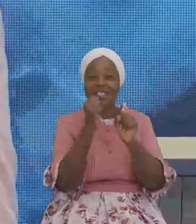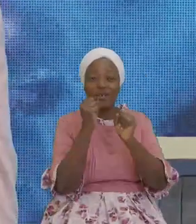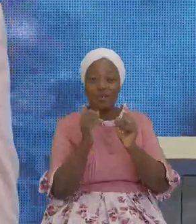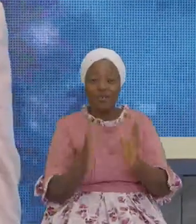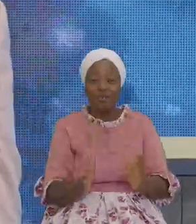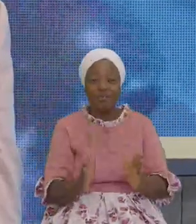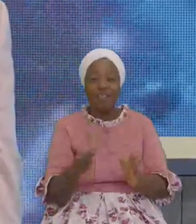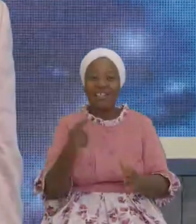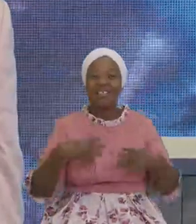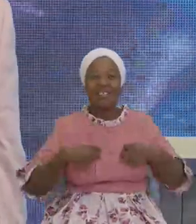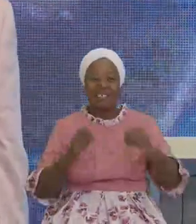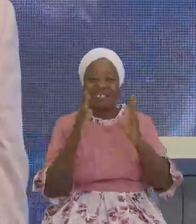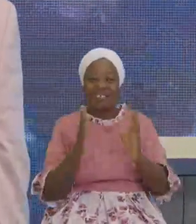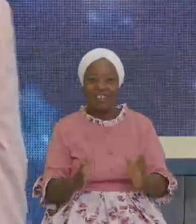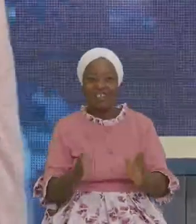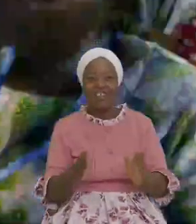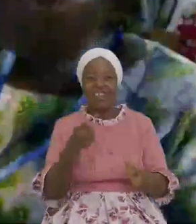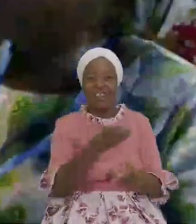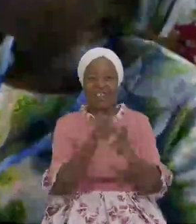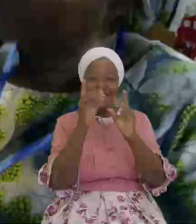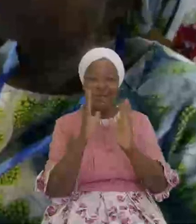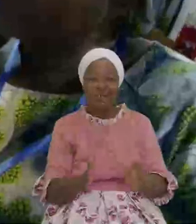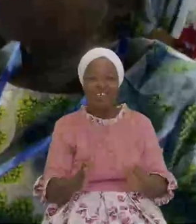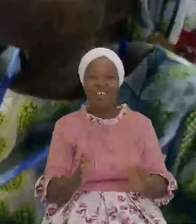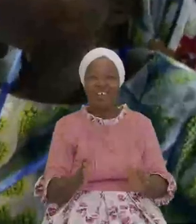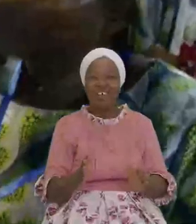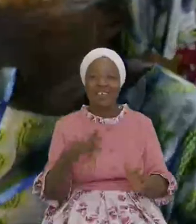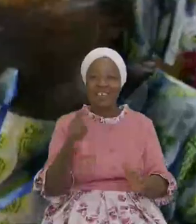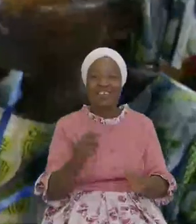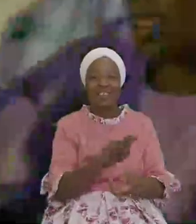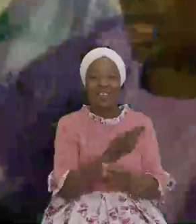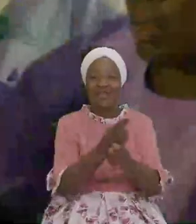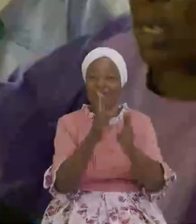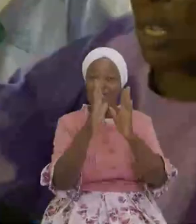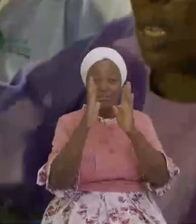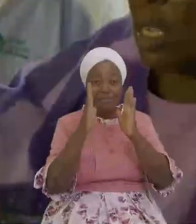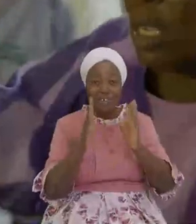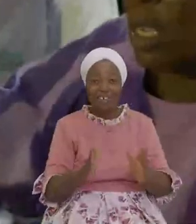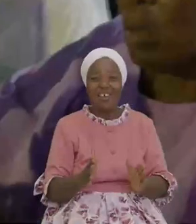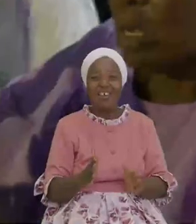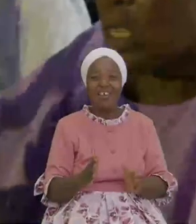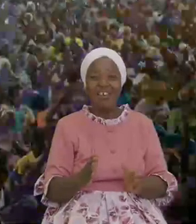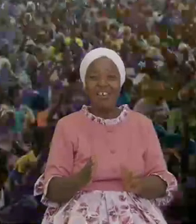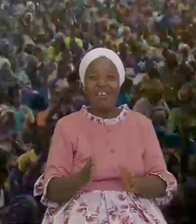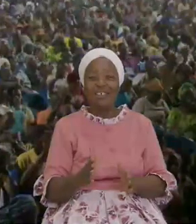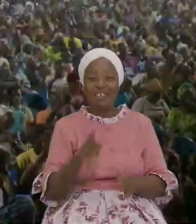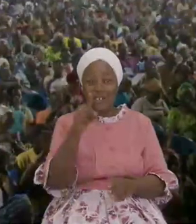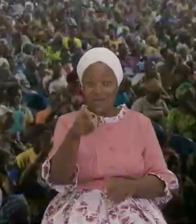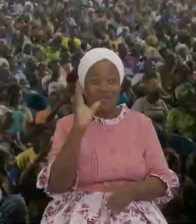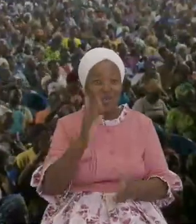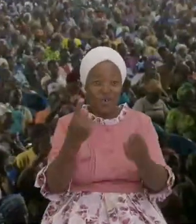Jésus, le Sauveur, le Guérisseur, le Libérateur, le